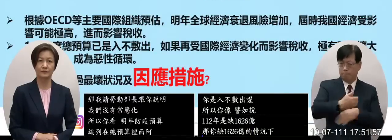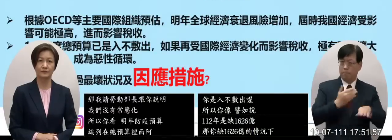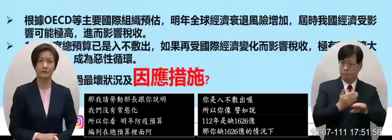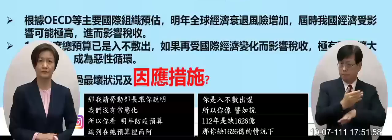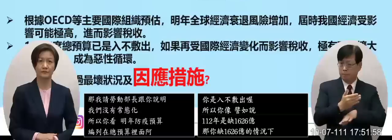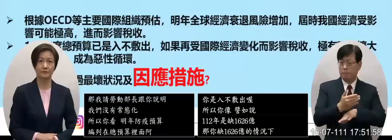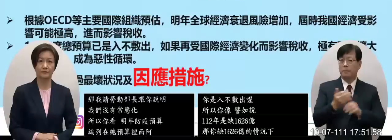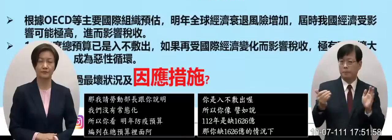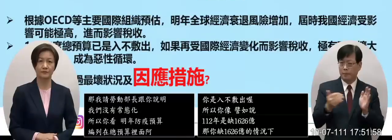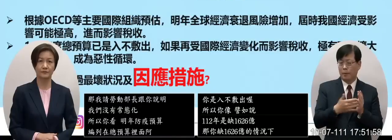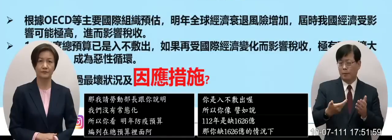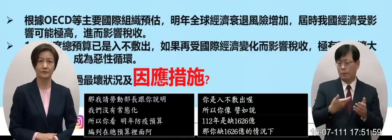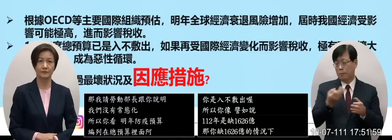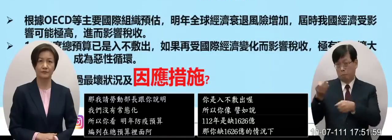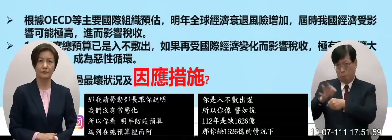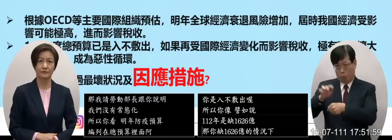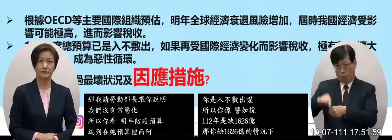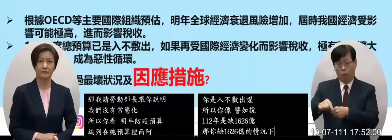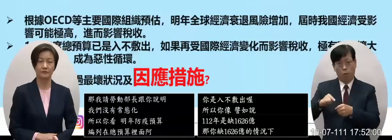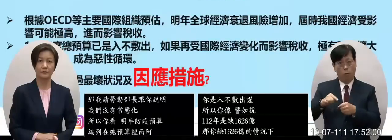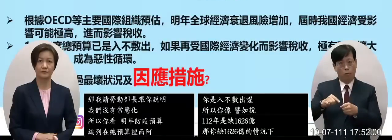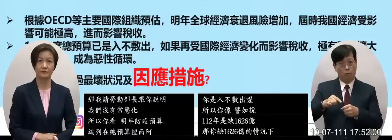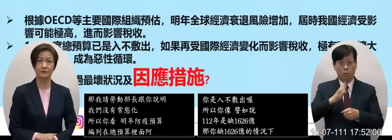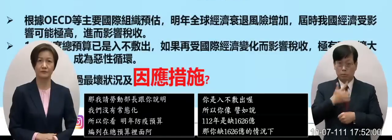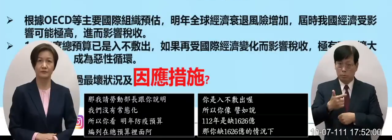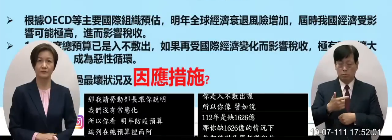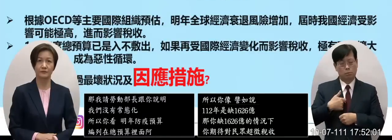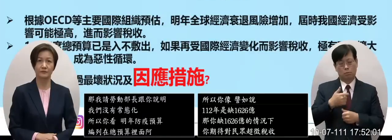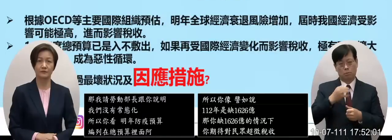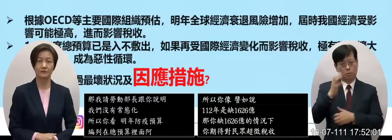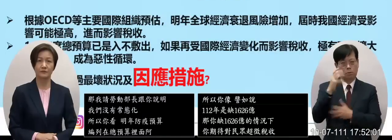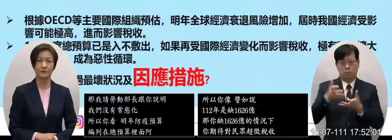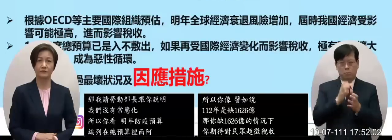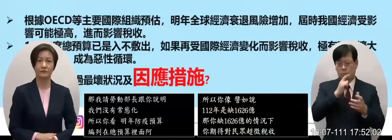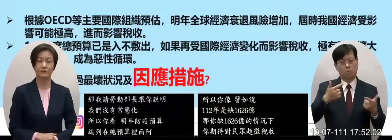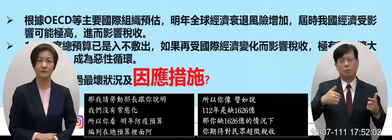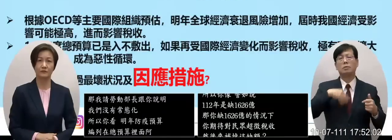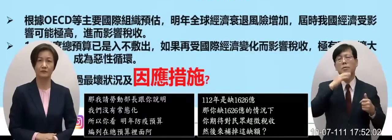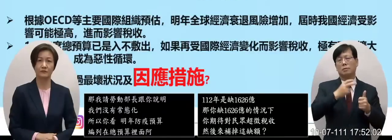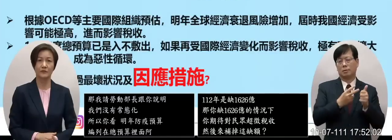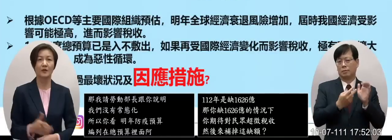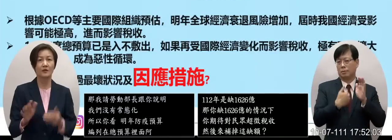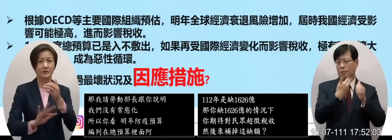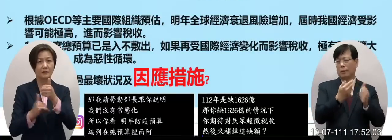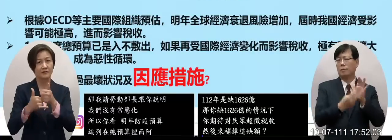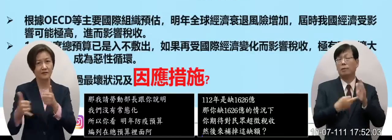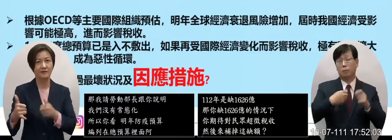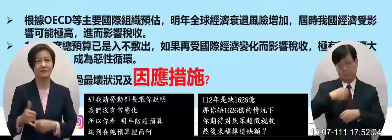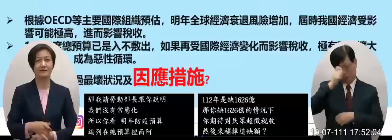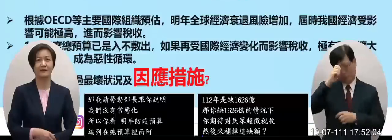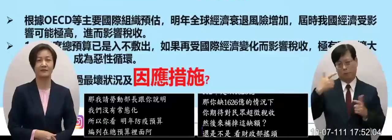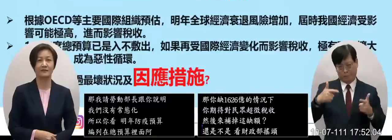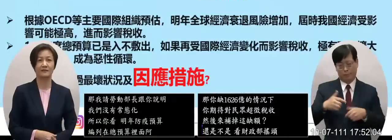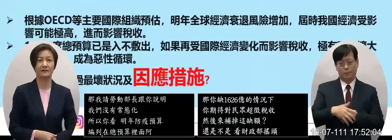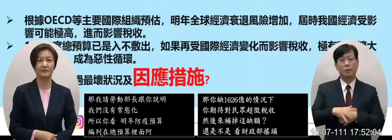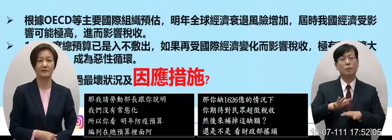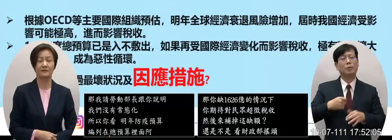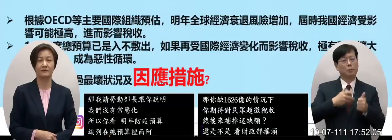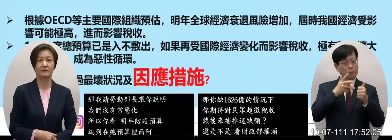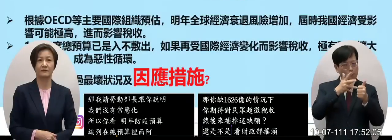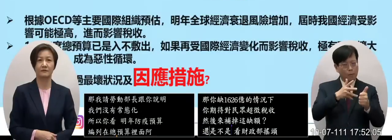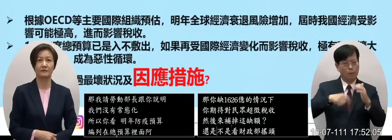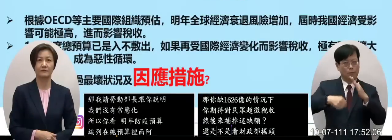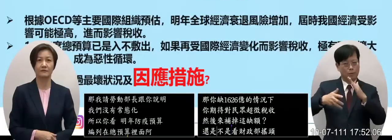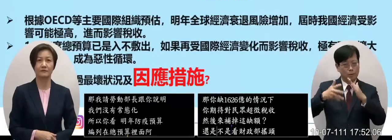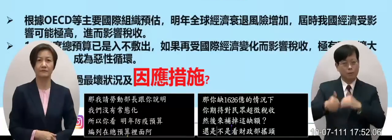收，然后来补掉这个缺额吗？还是不是？我看到财政部摇头，待会你会有机会说。 这个委员， 我希望不是，所以我要请教